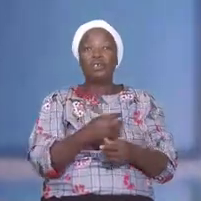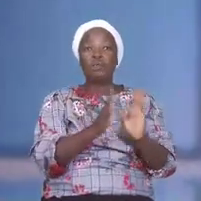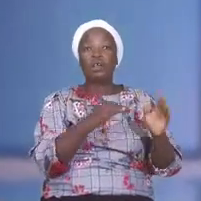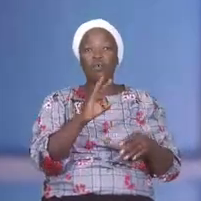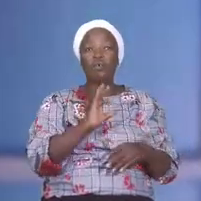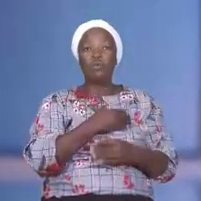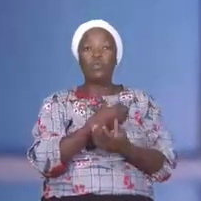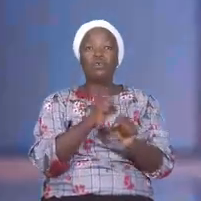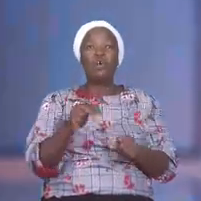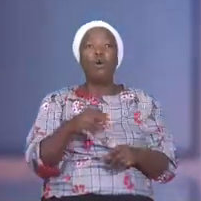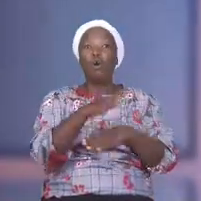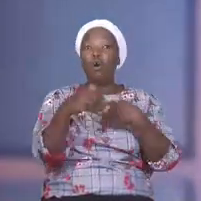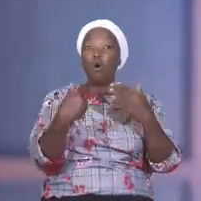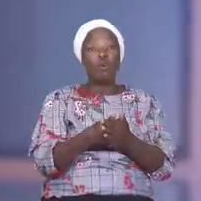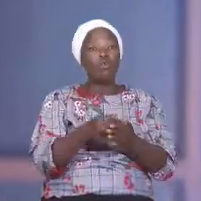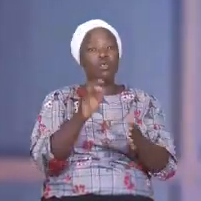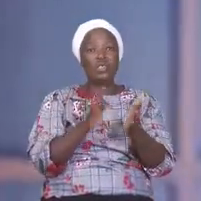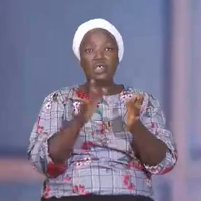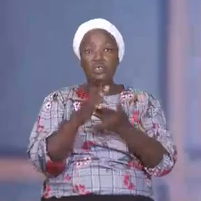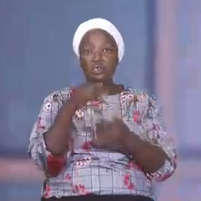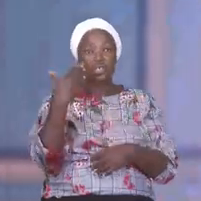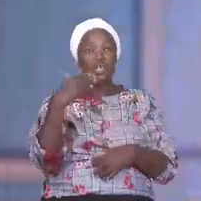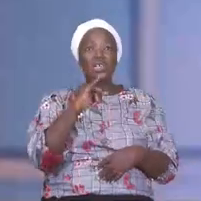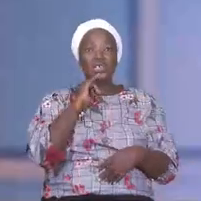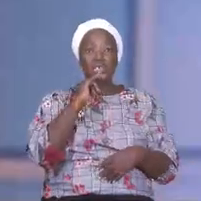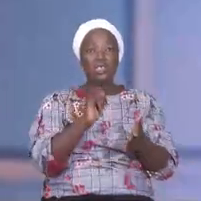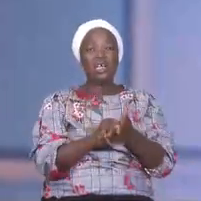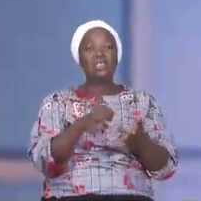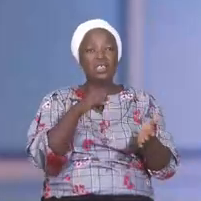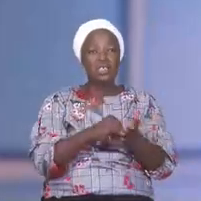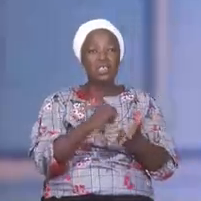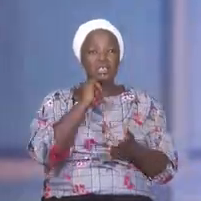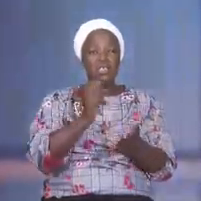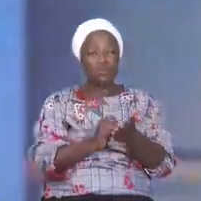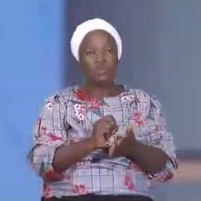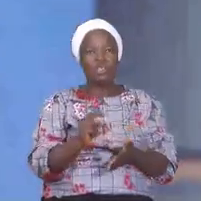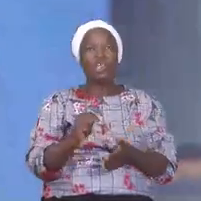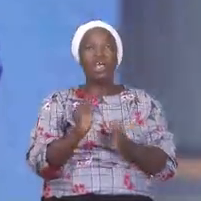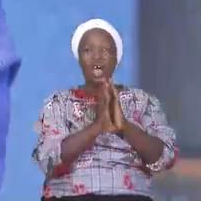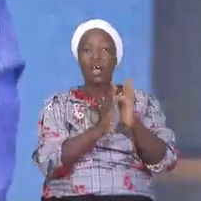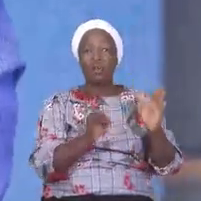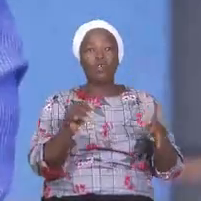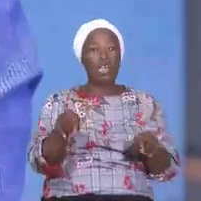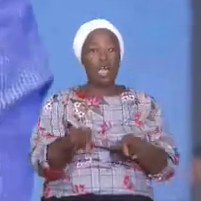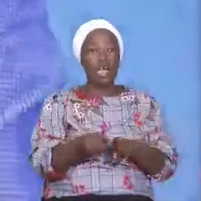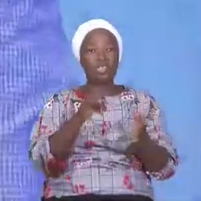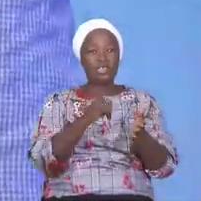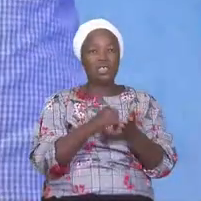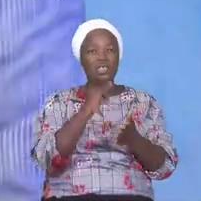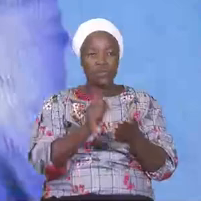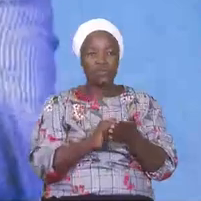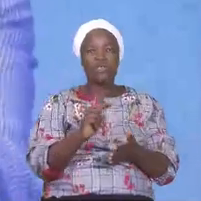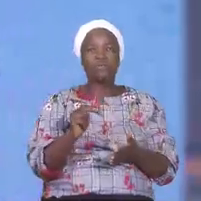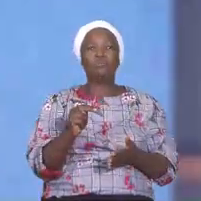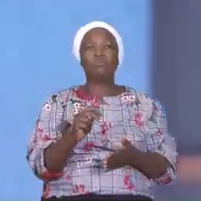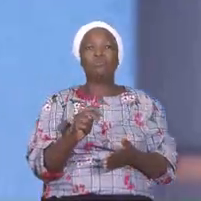de la rédemption et du plan pour notre salut. Tout ce que Jésus a dit, il est écrit.